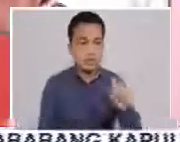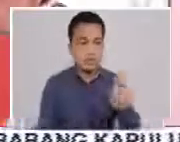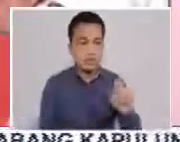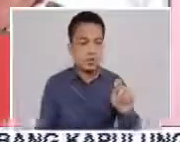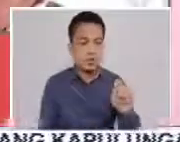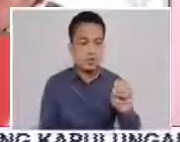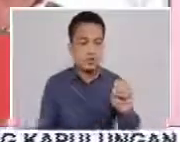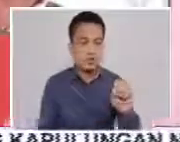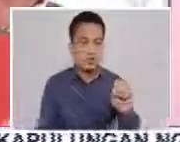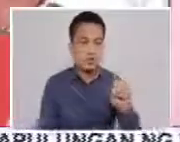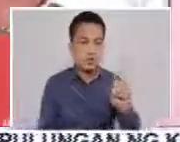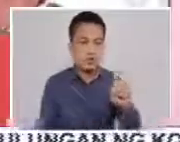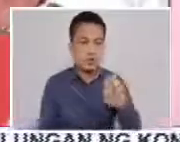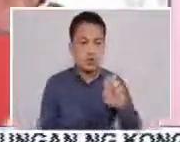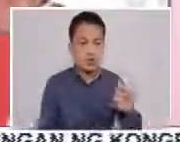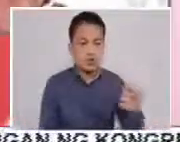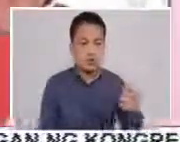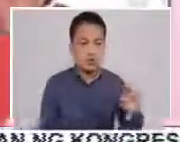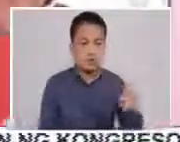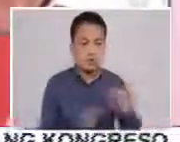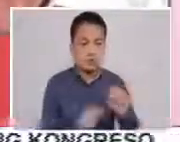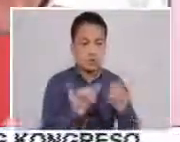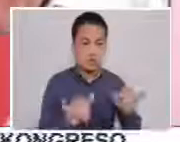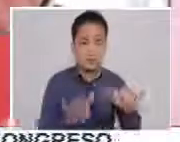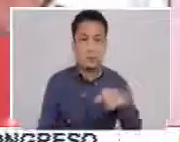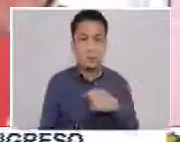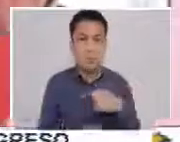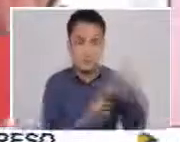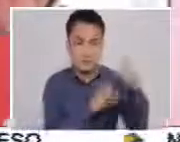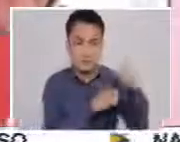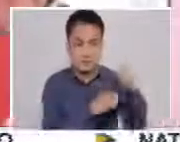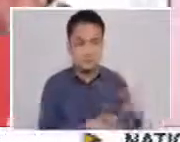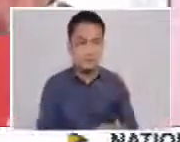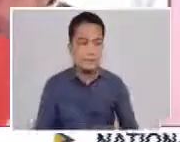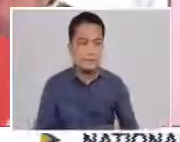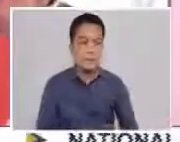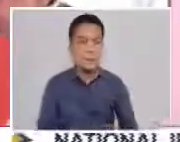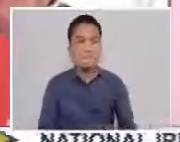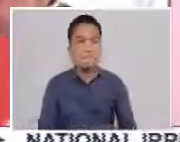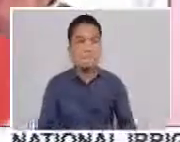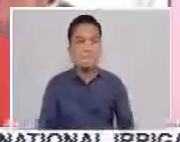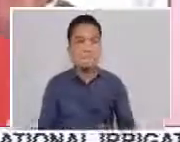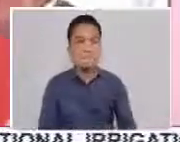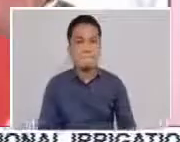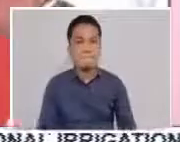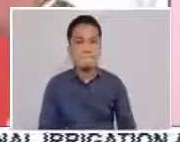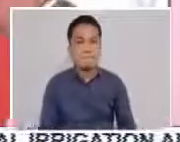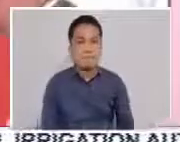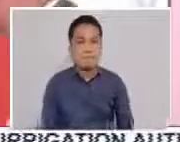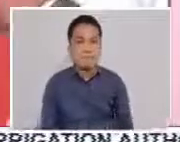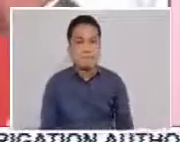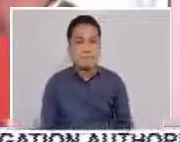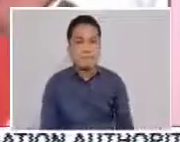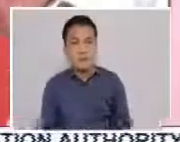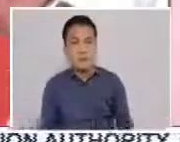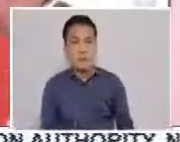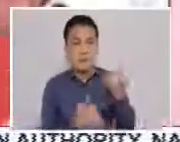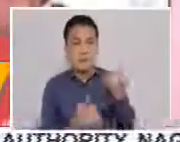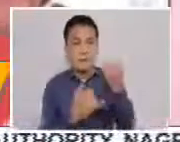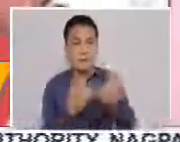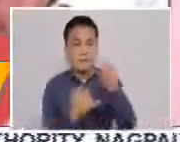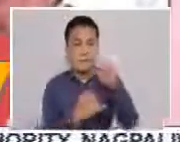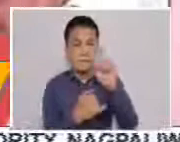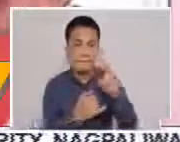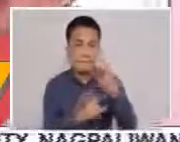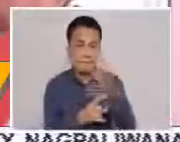sa traffic. Pwede po silang tikitan disregarding traffic sign o kaya obstruction po. Yun po yung may kaukulang